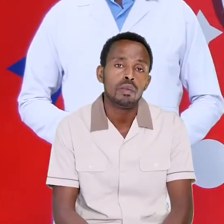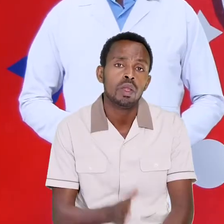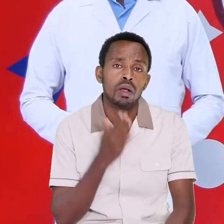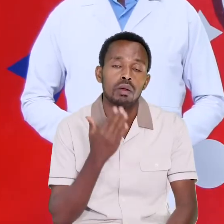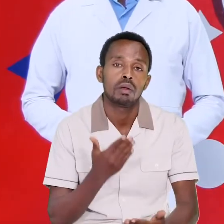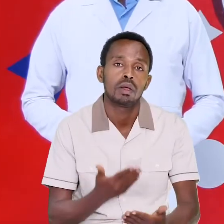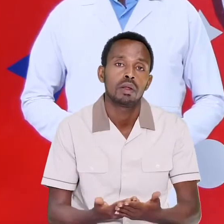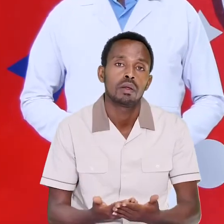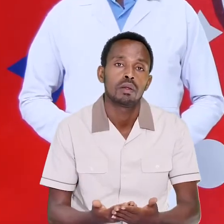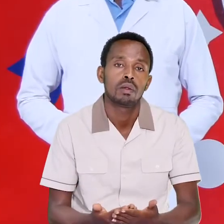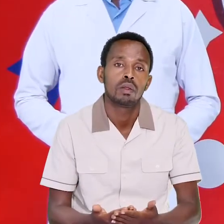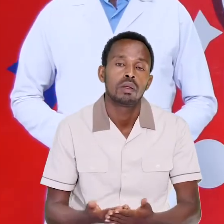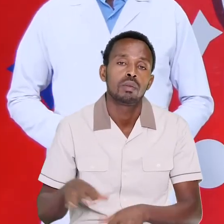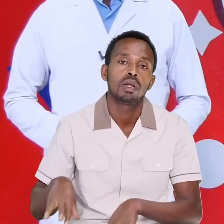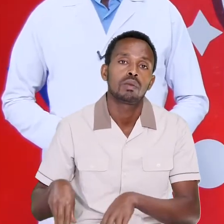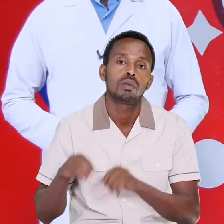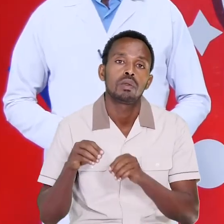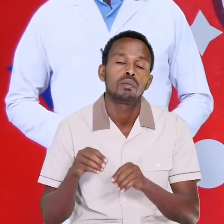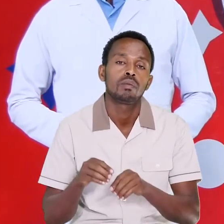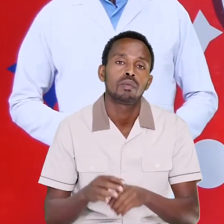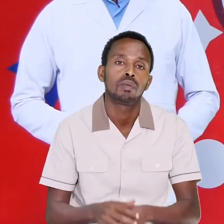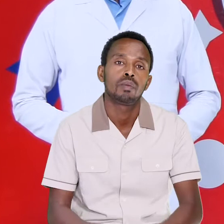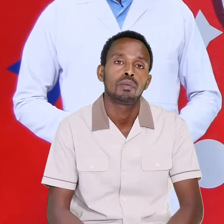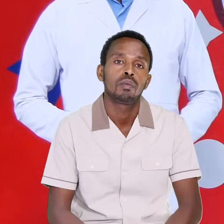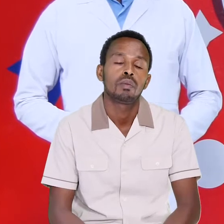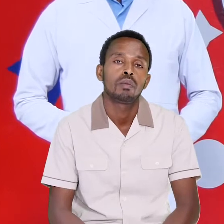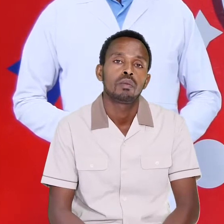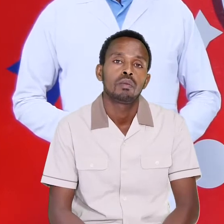Gaariidha. Barattoota,